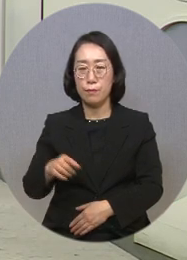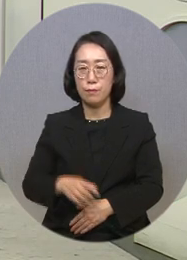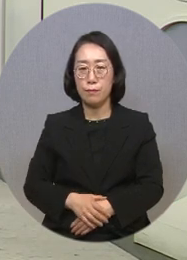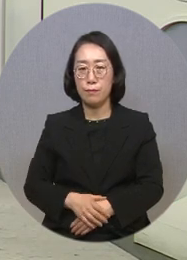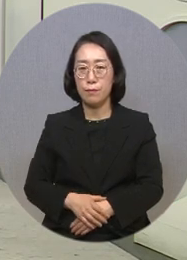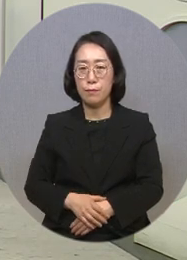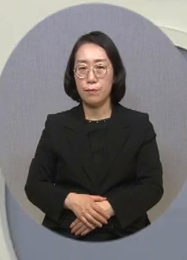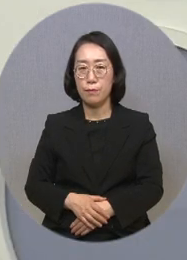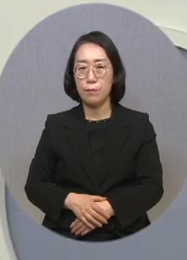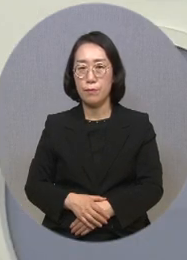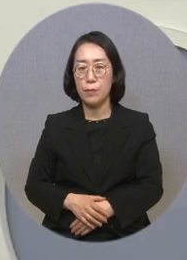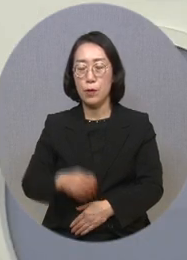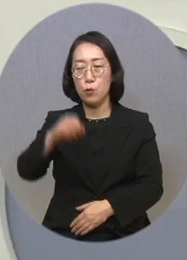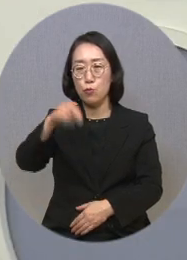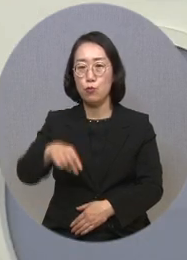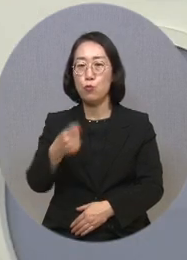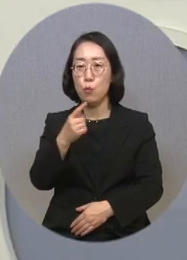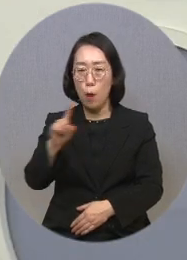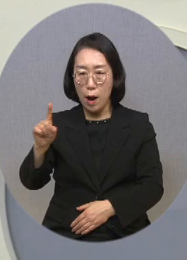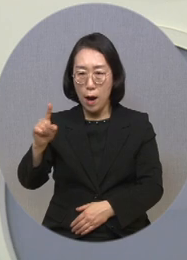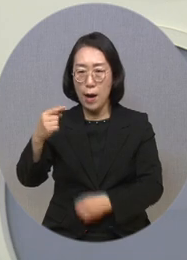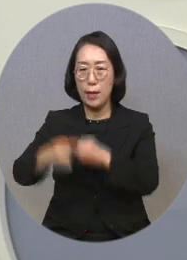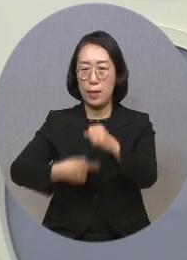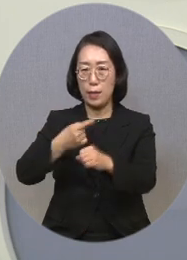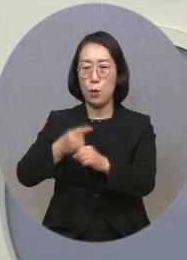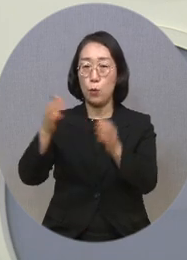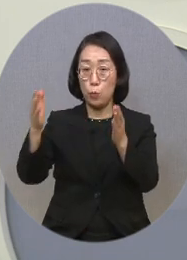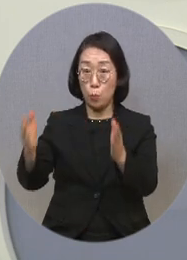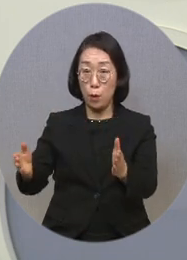해다 그랬어요. 네. 하나의 그